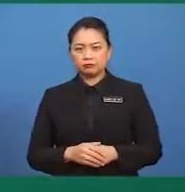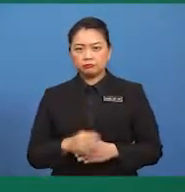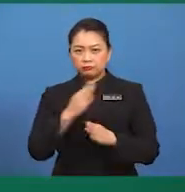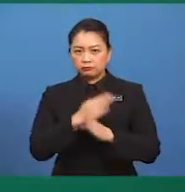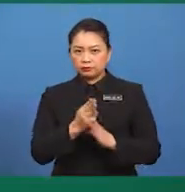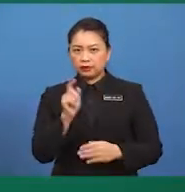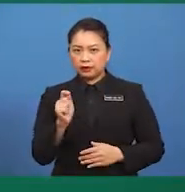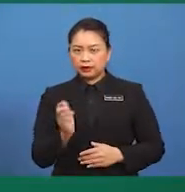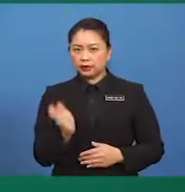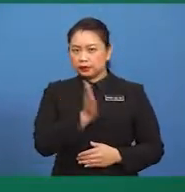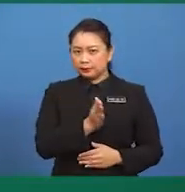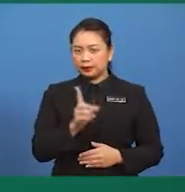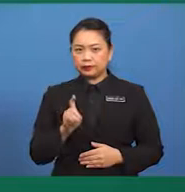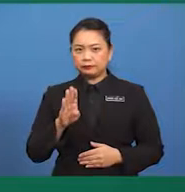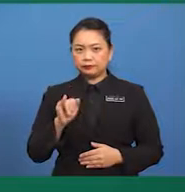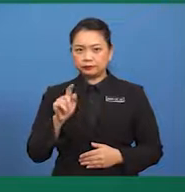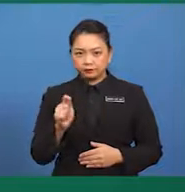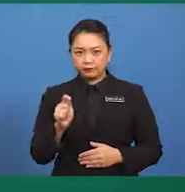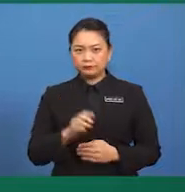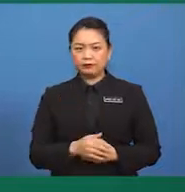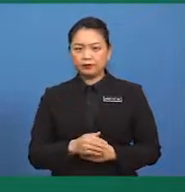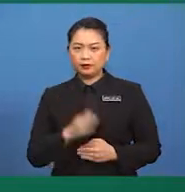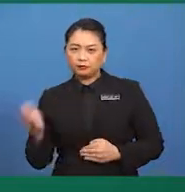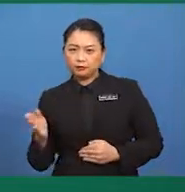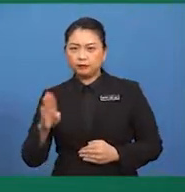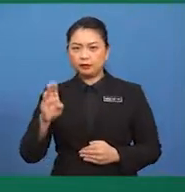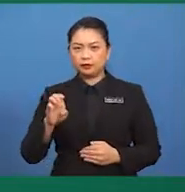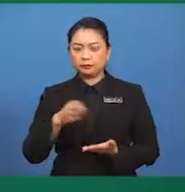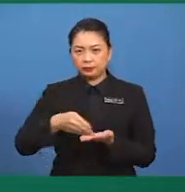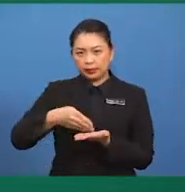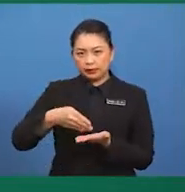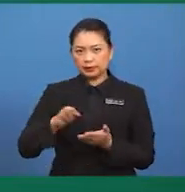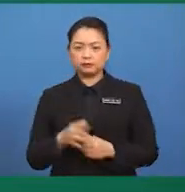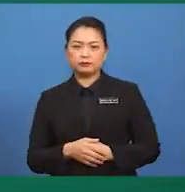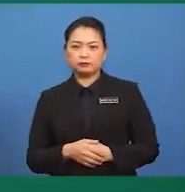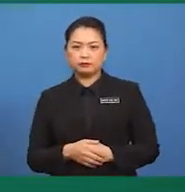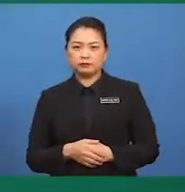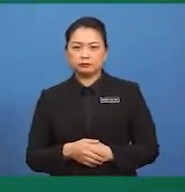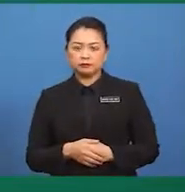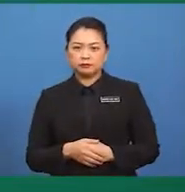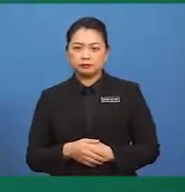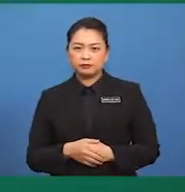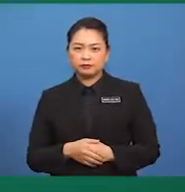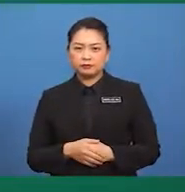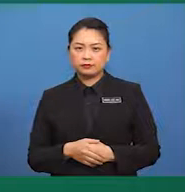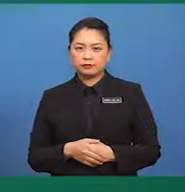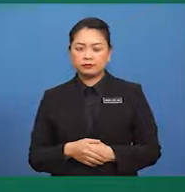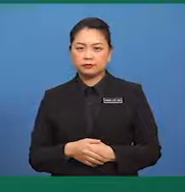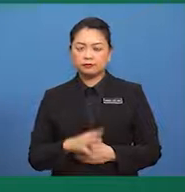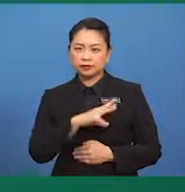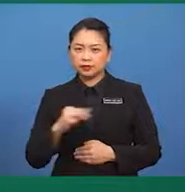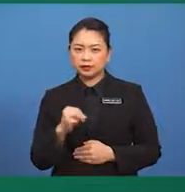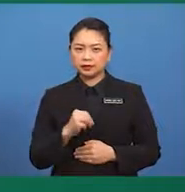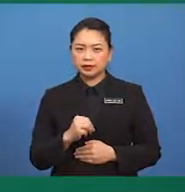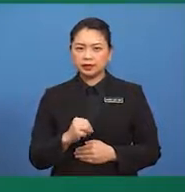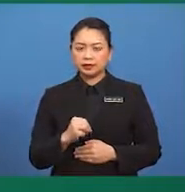debit kerana hutang lapuk ialah belanja. Jadi tulis butiran hutang lapuk RM1,200. Manakala